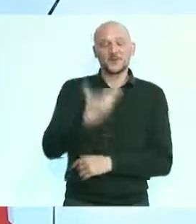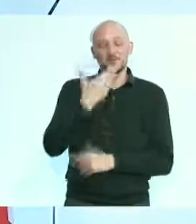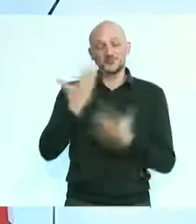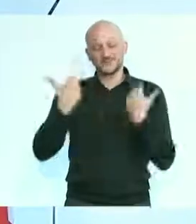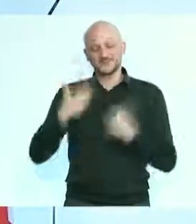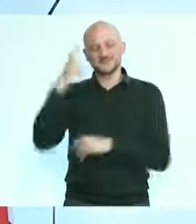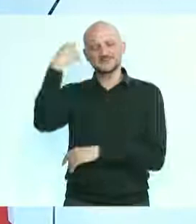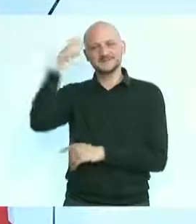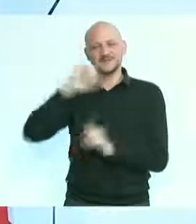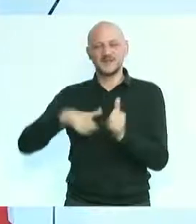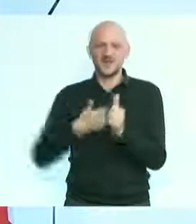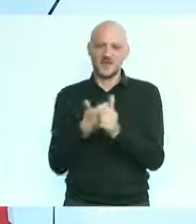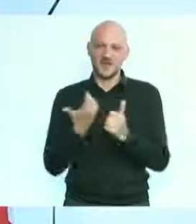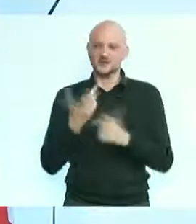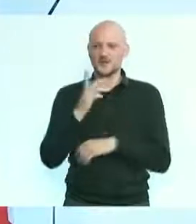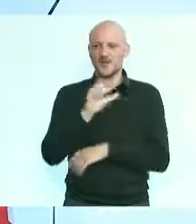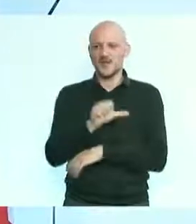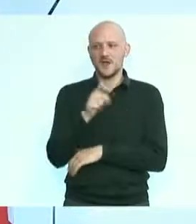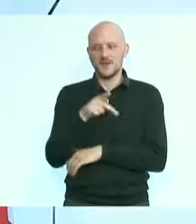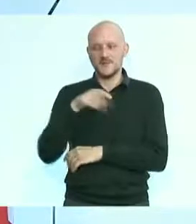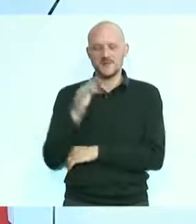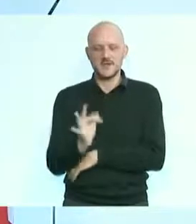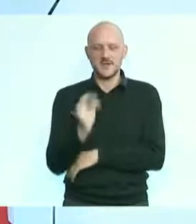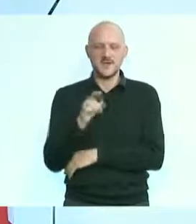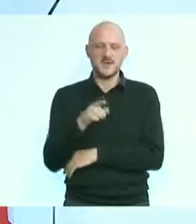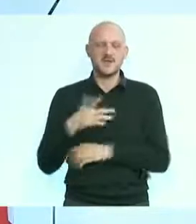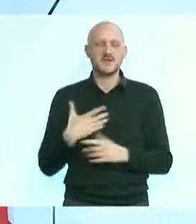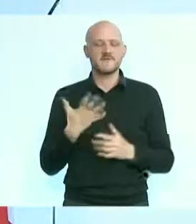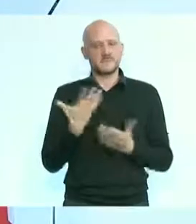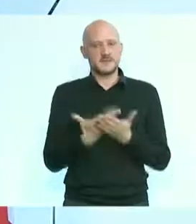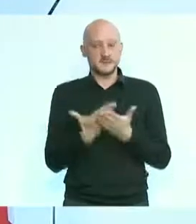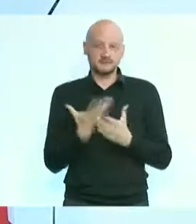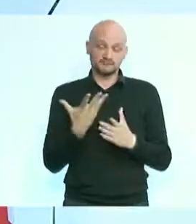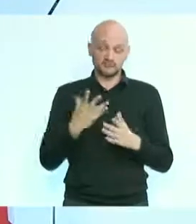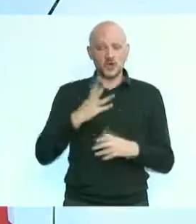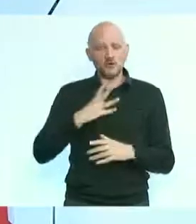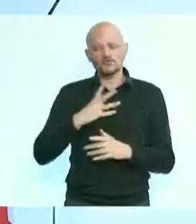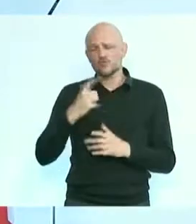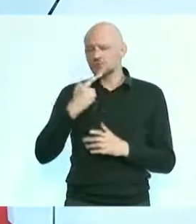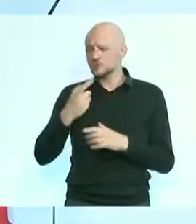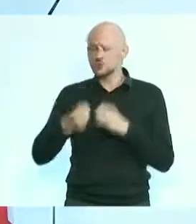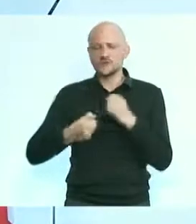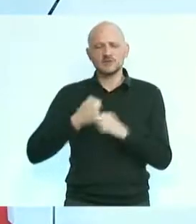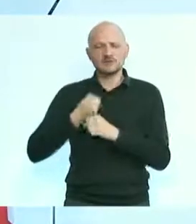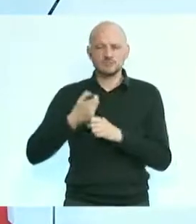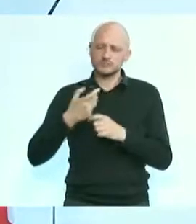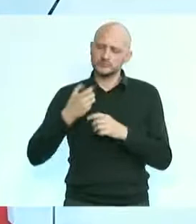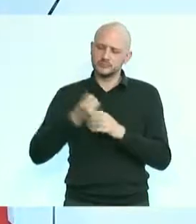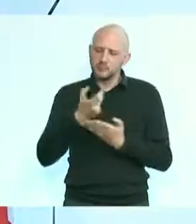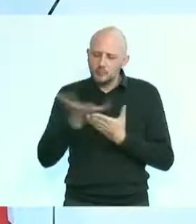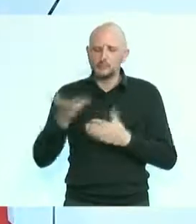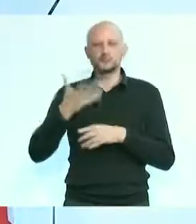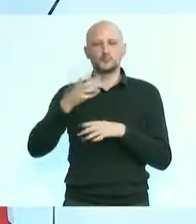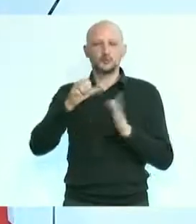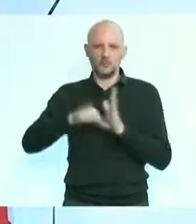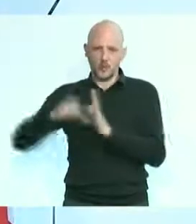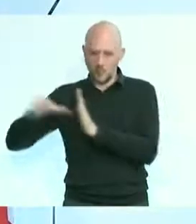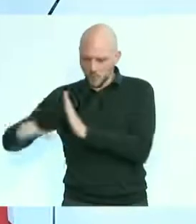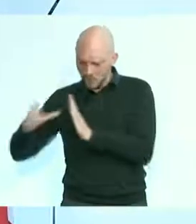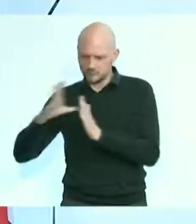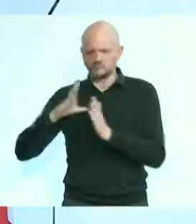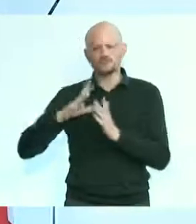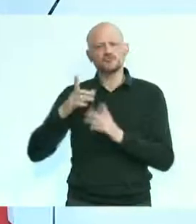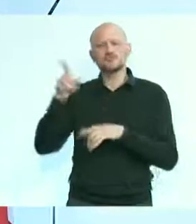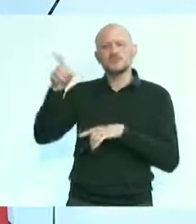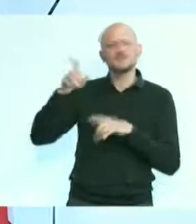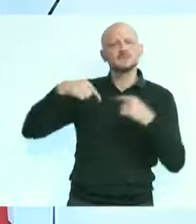Handicap. Et donc depuis plusieurs mois, je travaille avec les différents services du ministère et différentes associations et